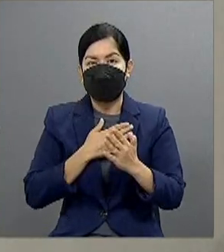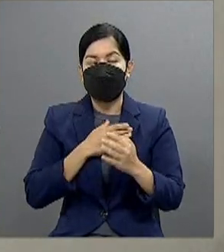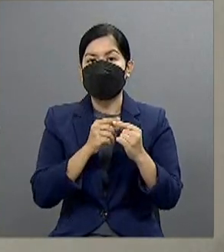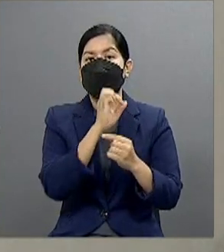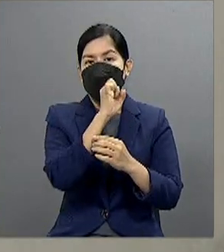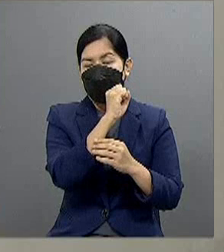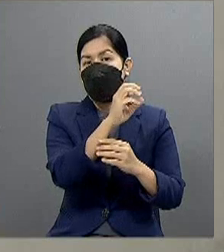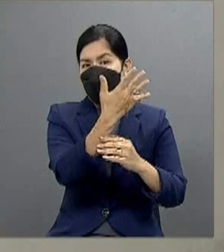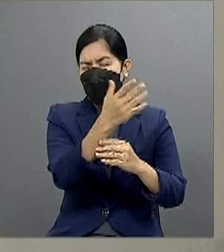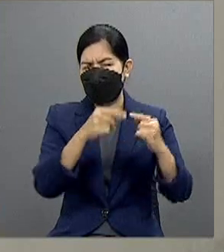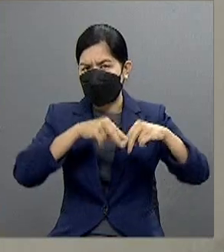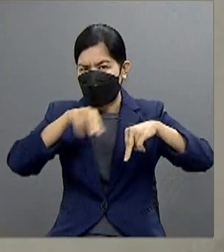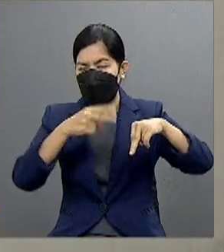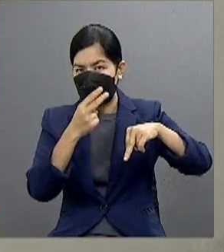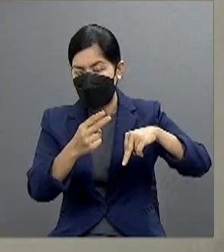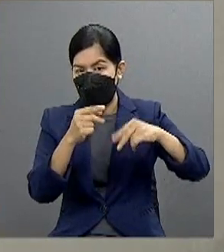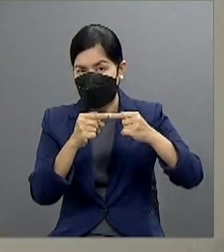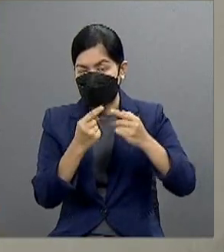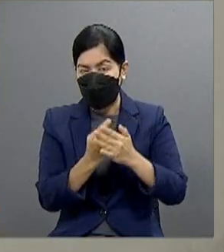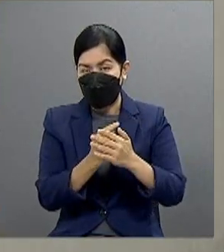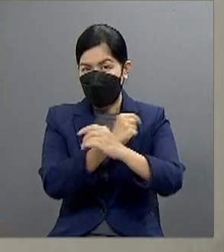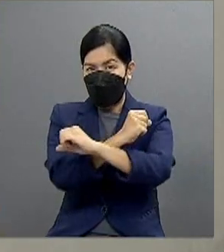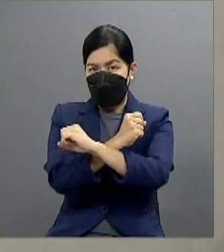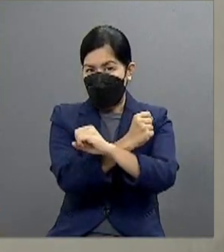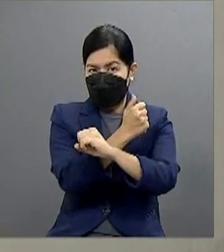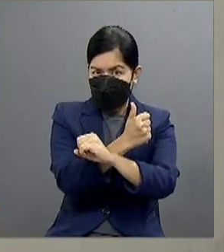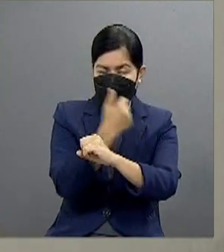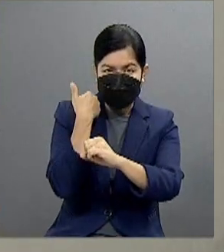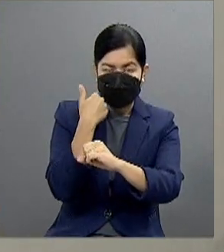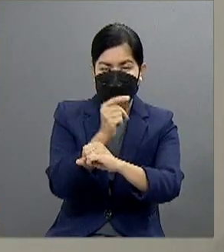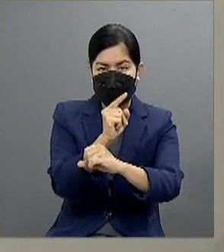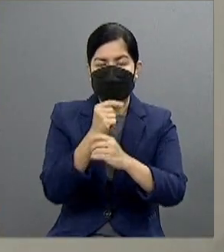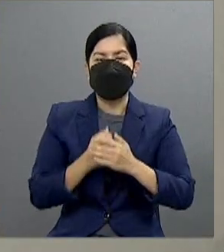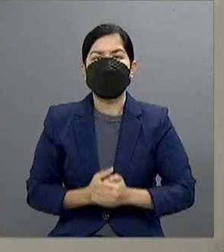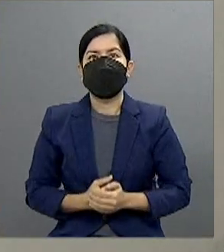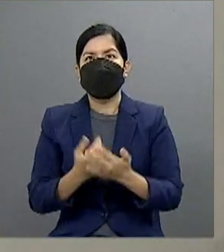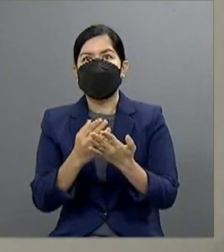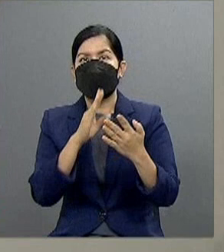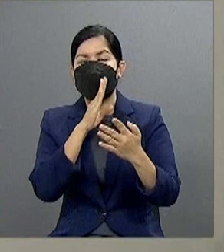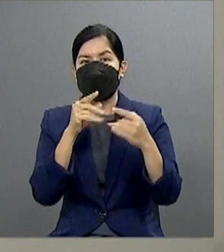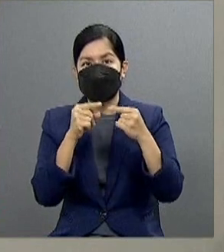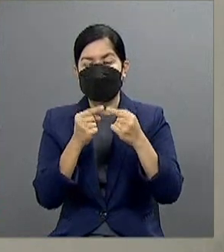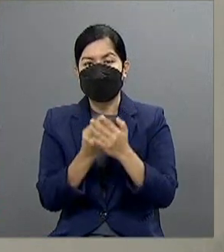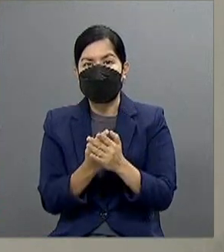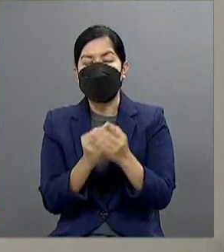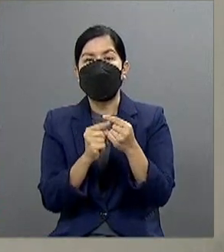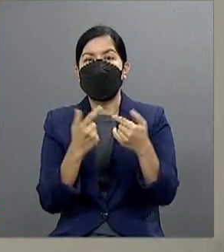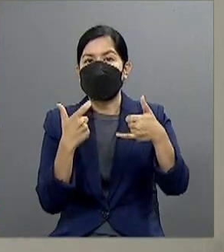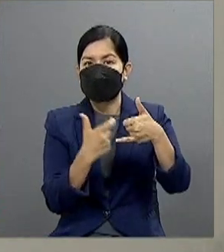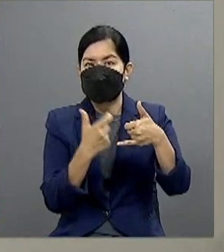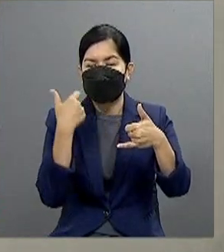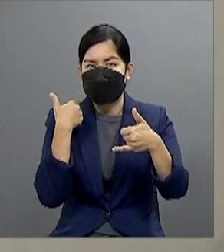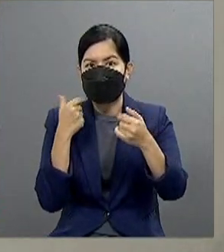ยของวัคซีนที่ผลิตจากพืชเพื่อยืนยันว่าวัคซีนที่ผลิตจากพืชเนี่ยมันปลอดภัยและสามารถฉีดลงใน